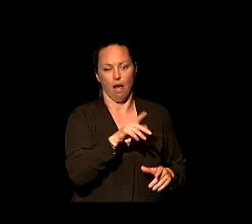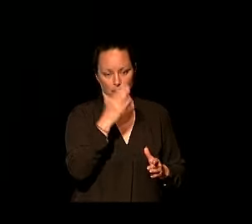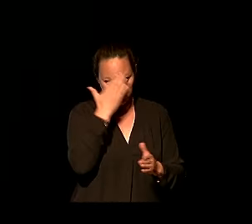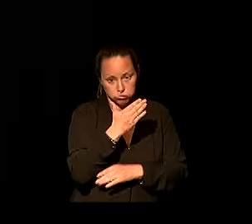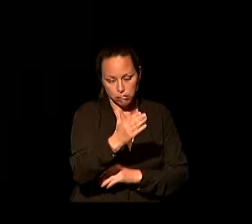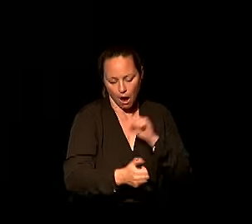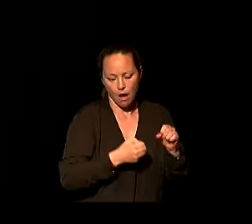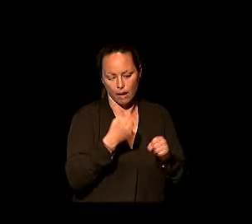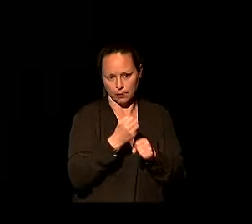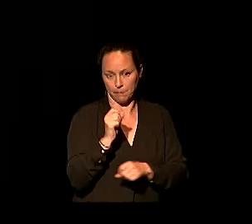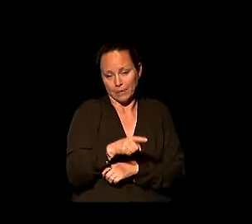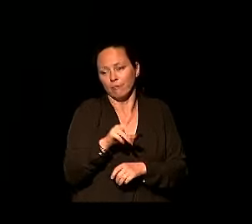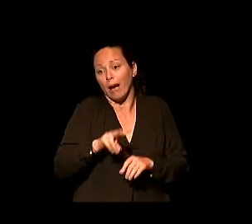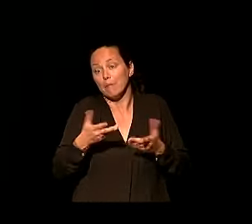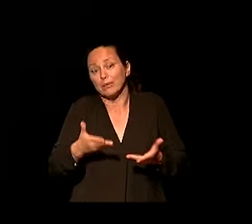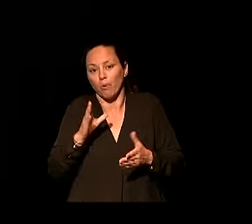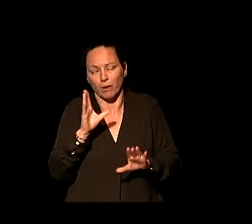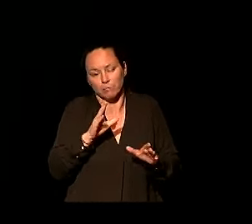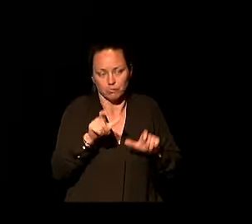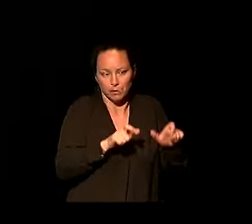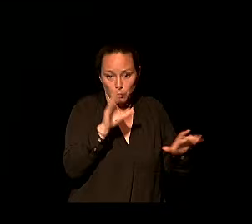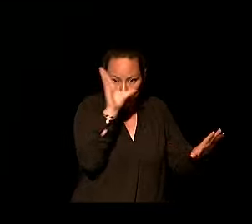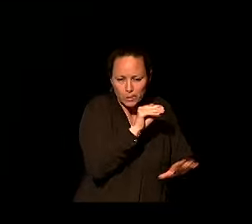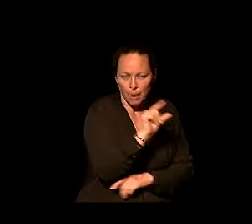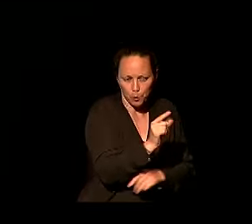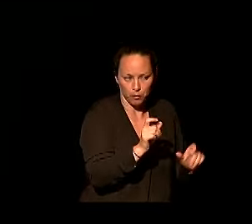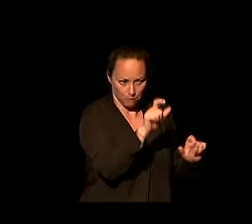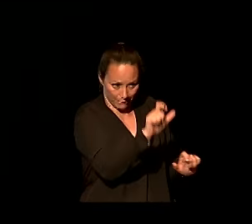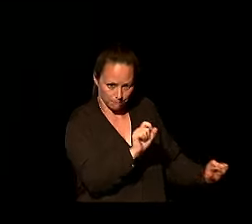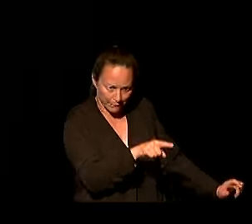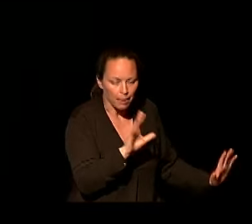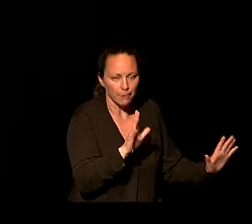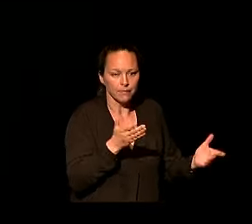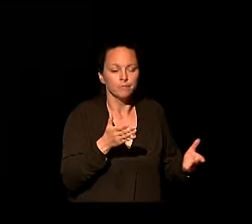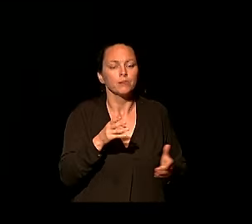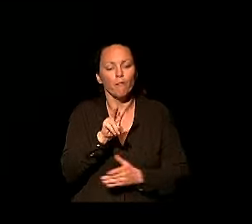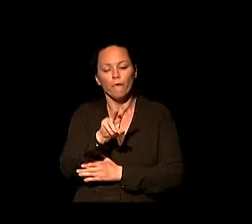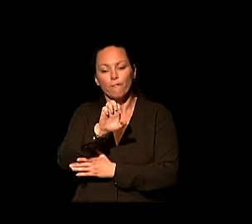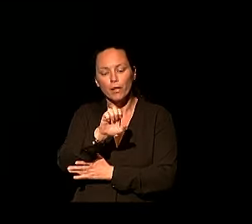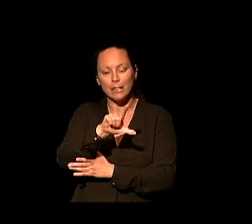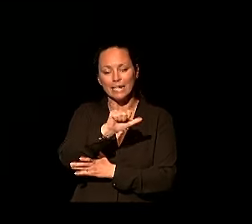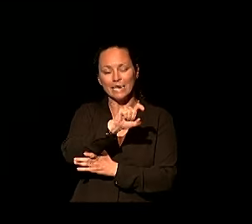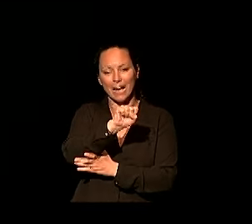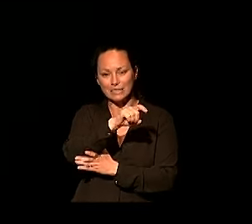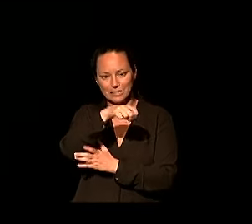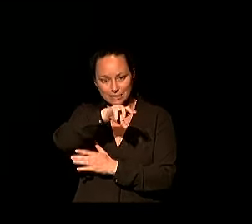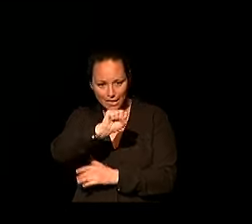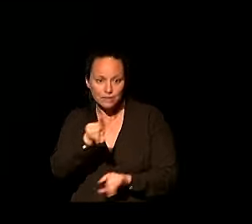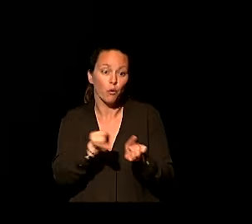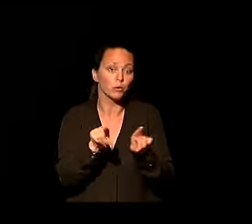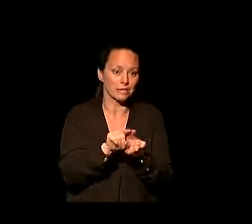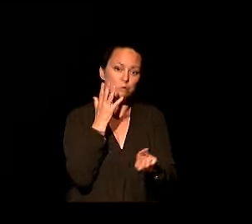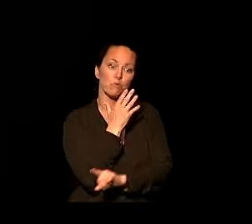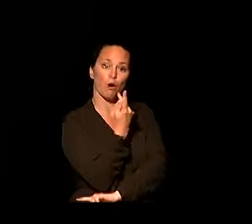années, un petit peu tombé dans l'oubli, disons. Et puis la couleur de Velázquez aussi, hein, donc on voit